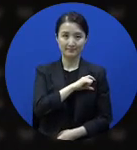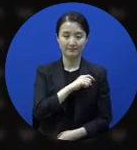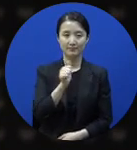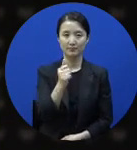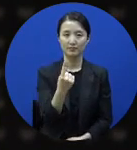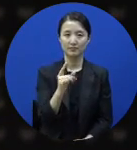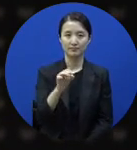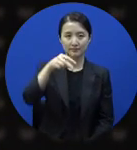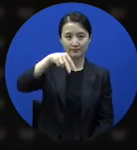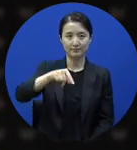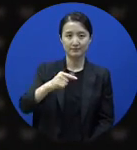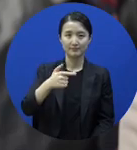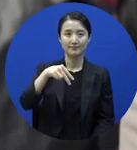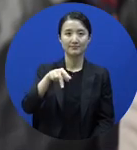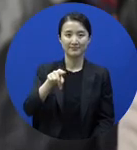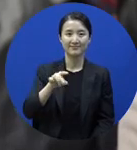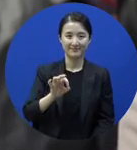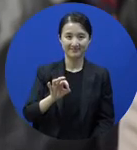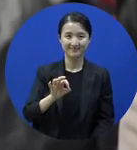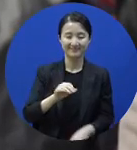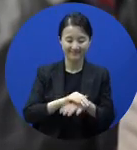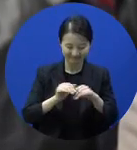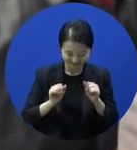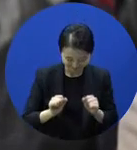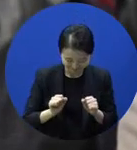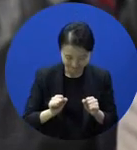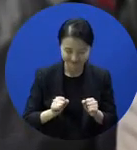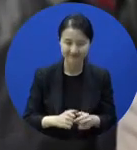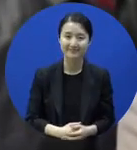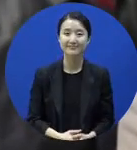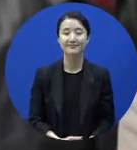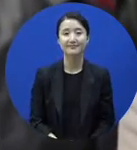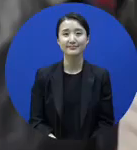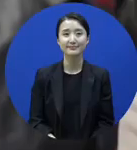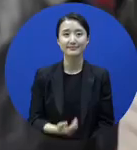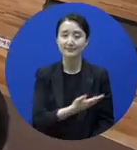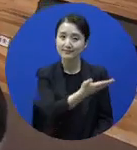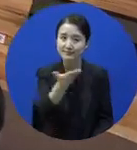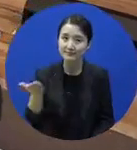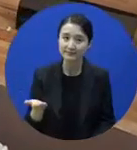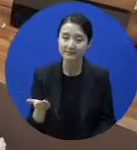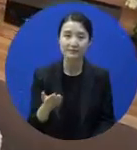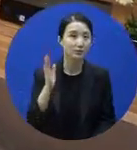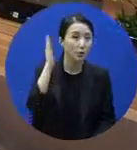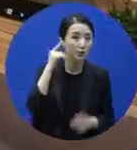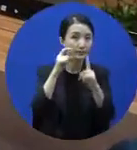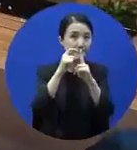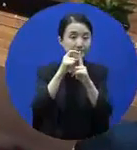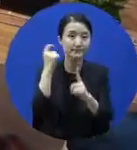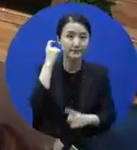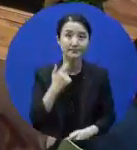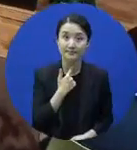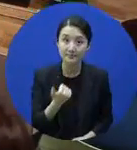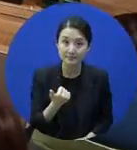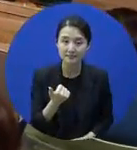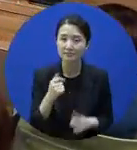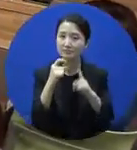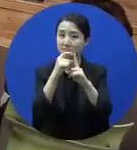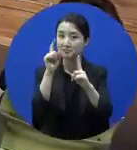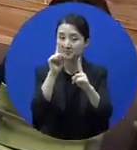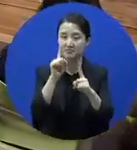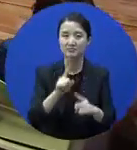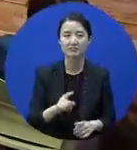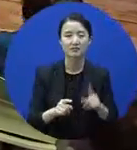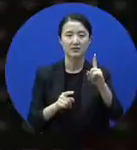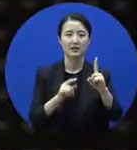1인기업이란 말 한번 들어보신 분 있어요? 네, 그만큼 이제 1인기업이라는 어떤 이야기가 최근 한 1, 2년 사이에 핫 이슈가